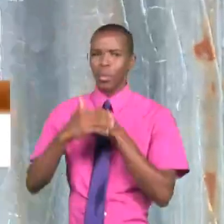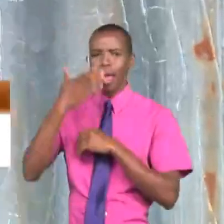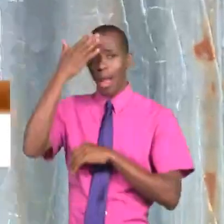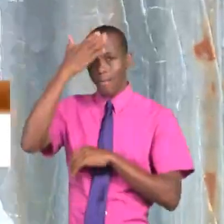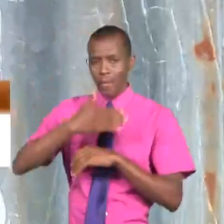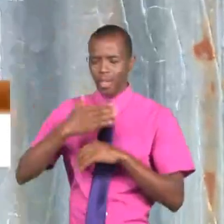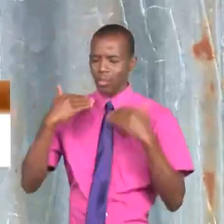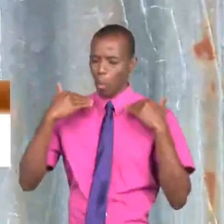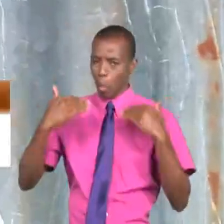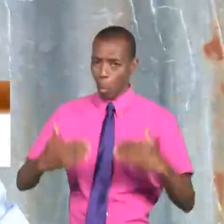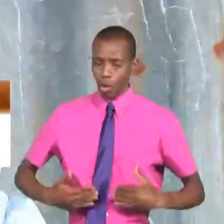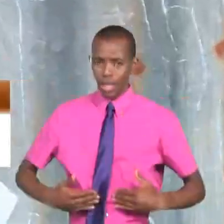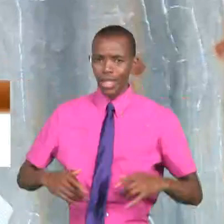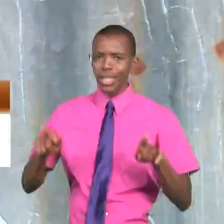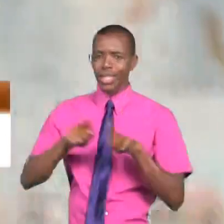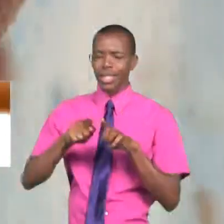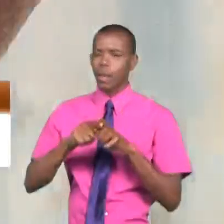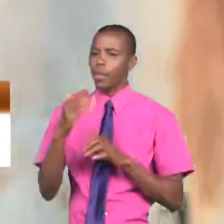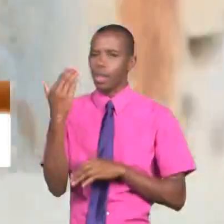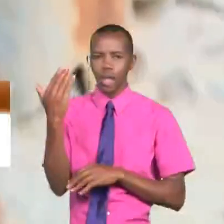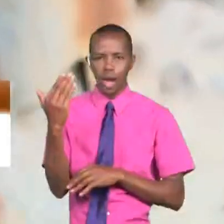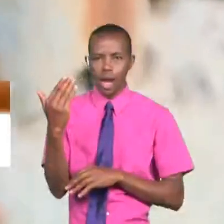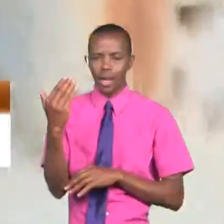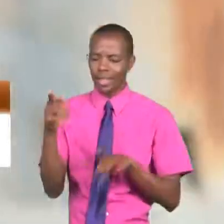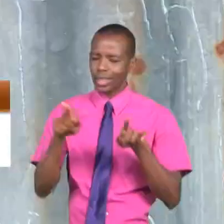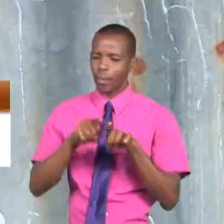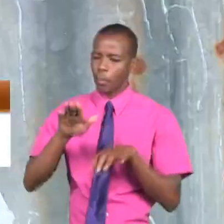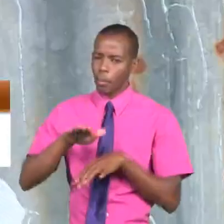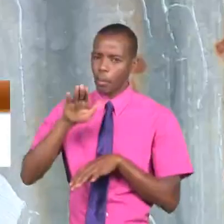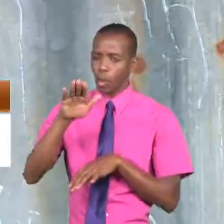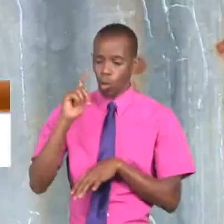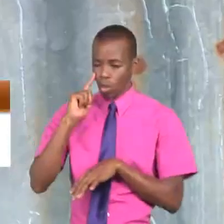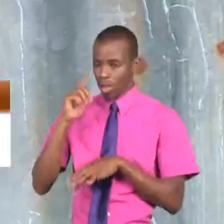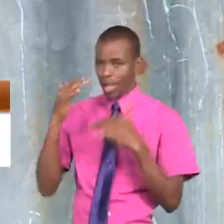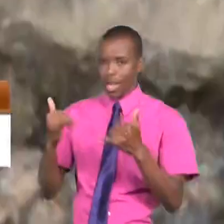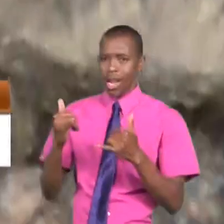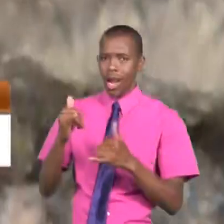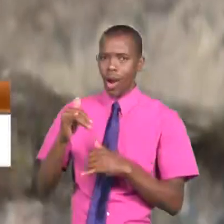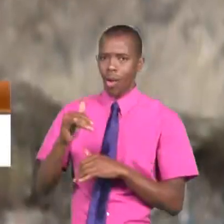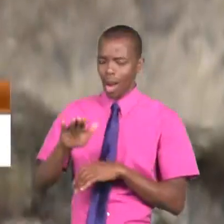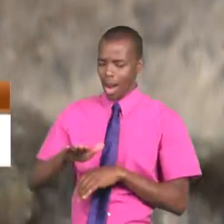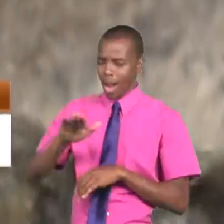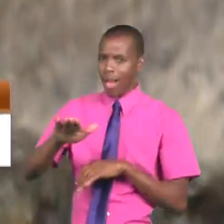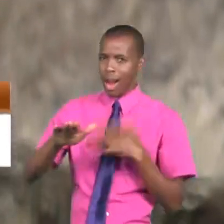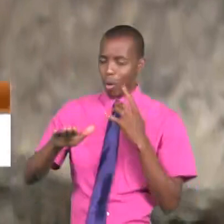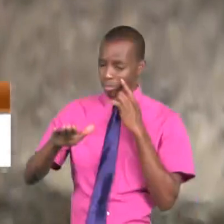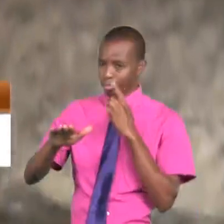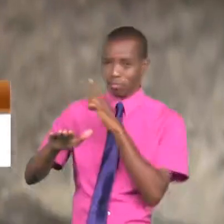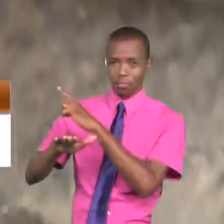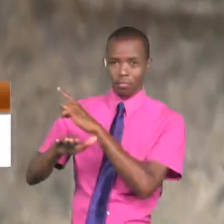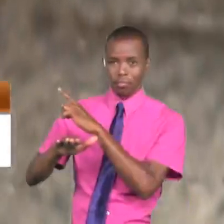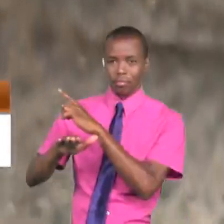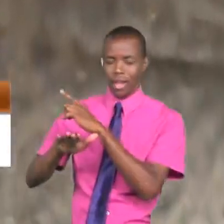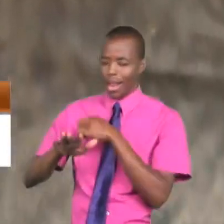mwili na hata mikono na miguu. Si unaona vile hiyo miguu imekaa. Hii